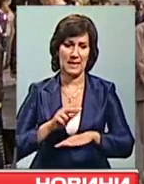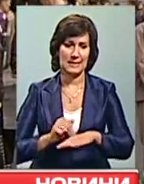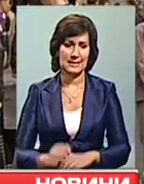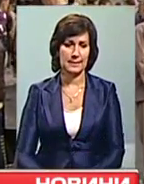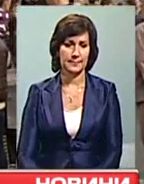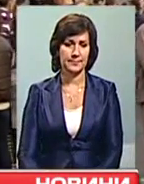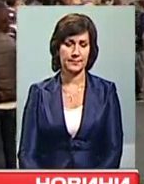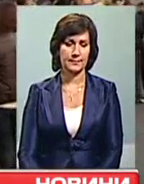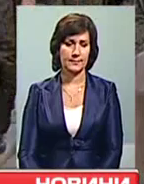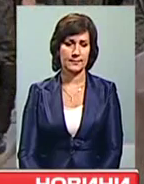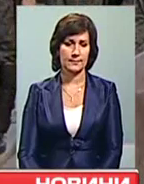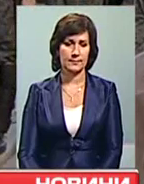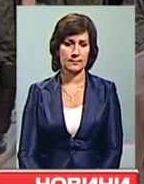міліції.